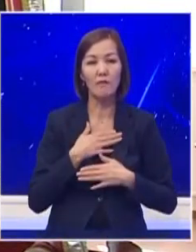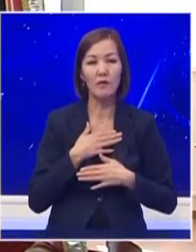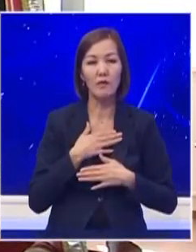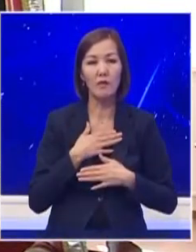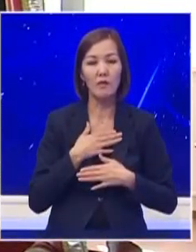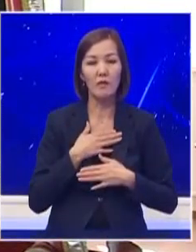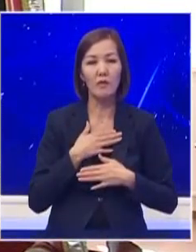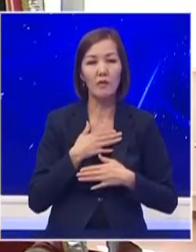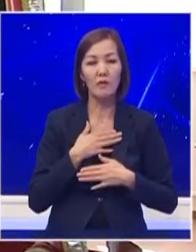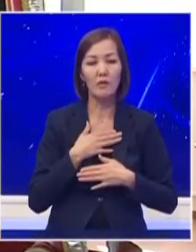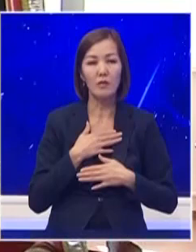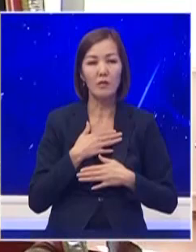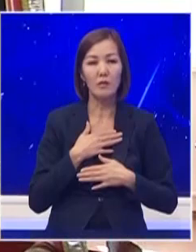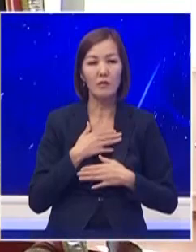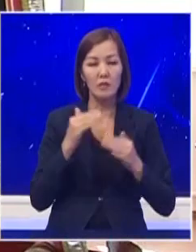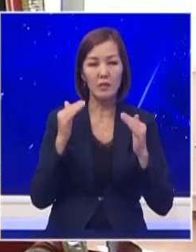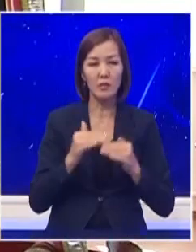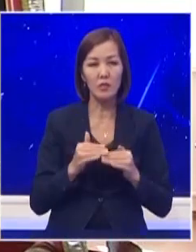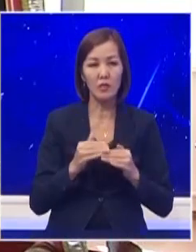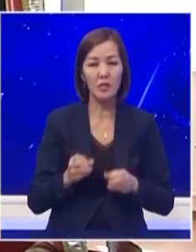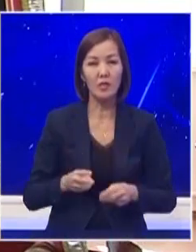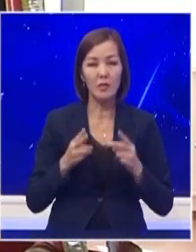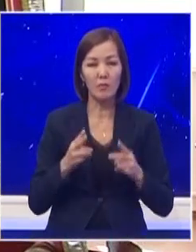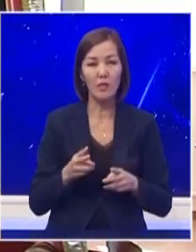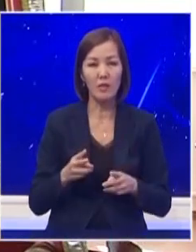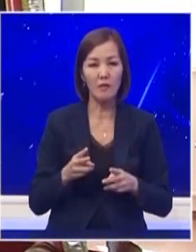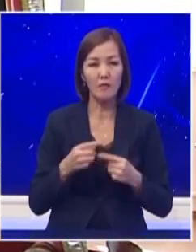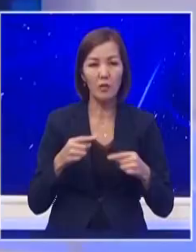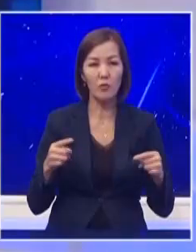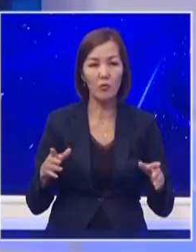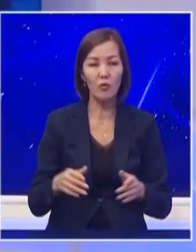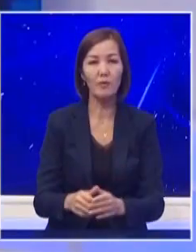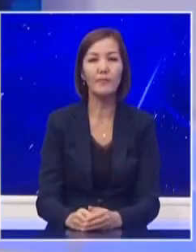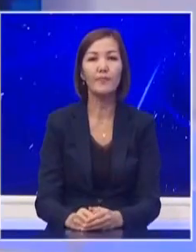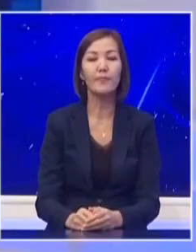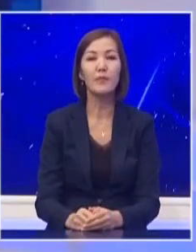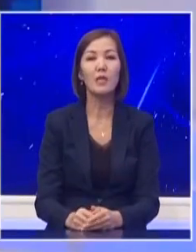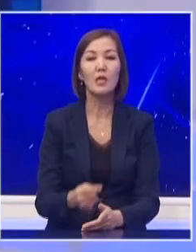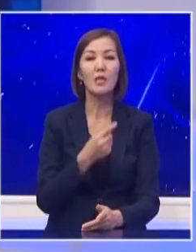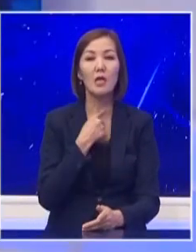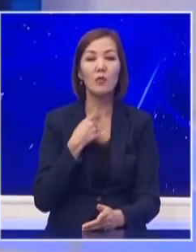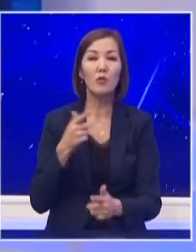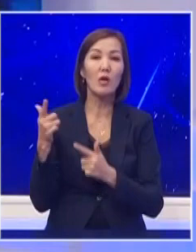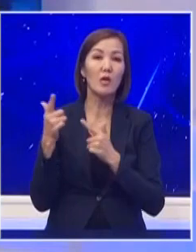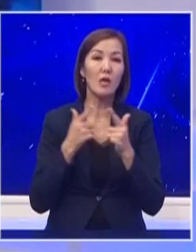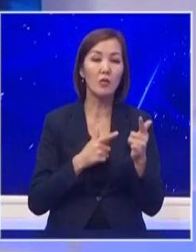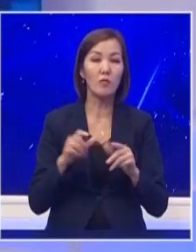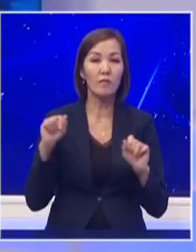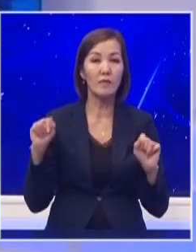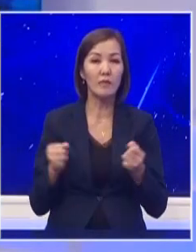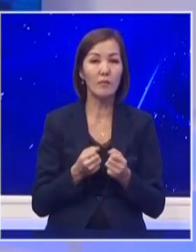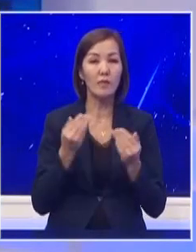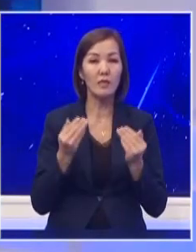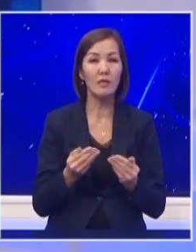правопорядка чтобы снижение криминогенной обстановки Талдыкорган готов к зиме